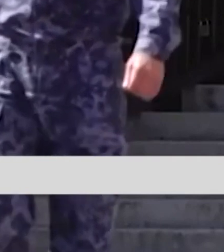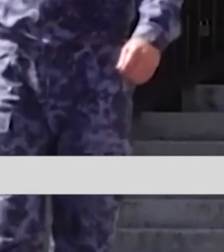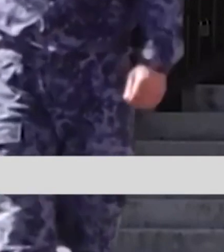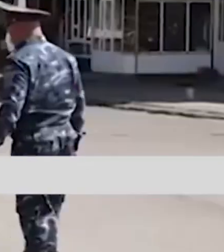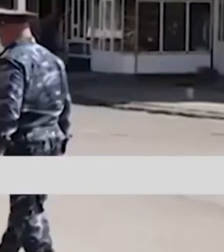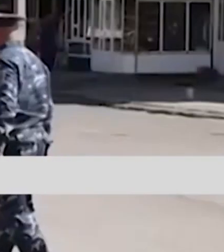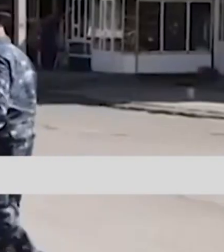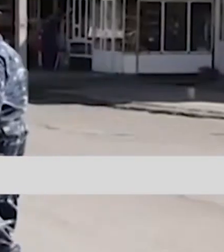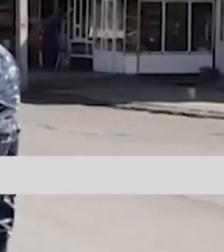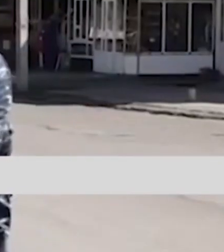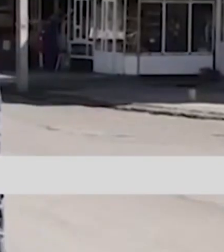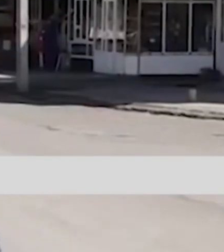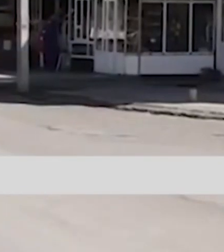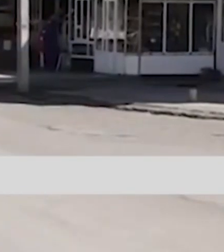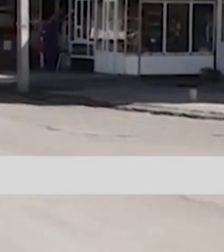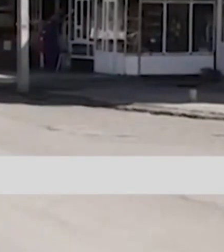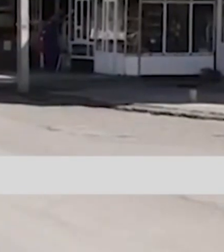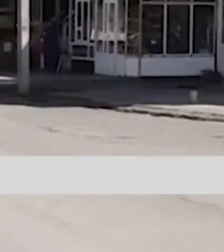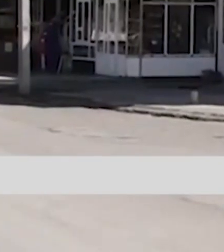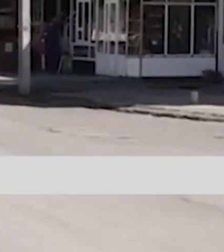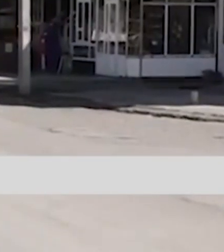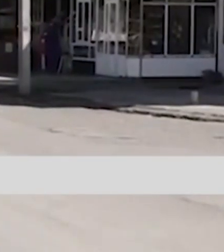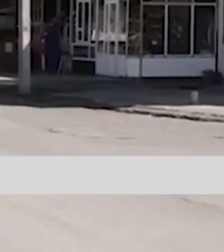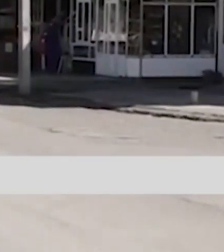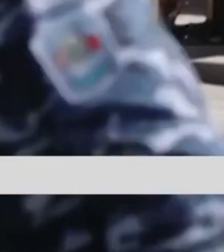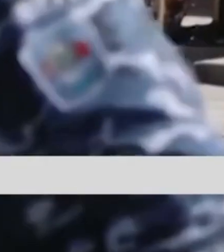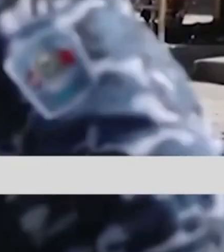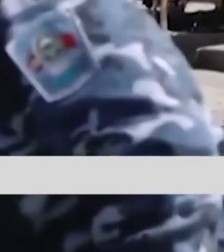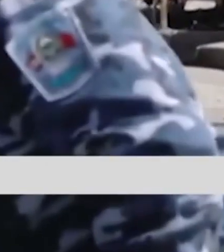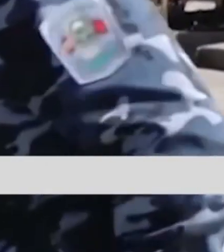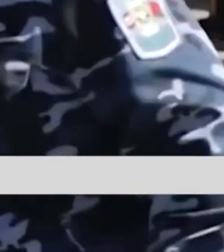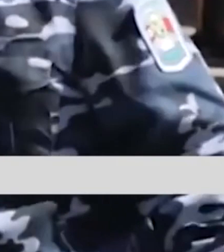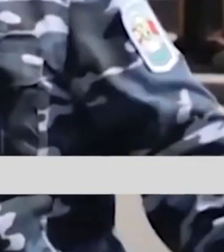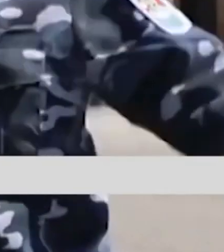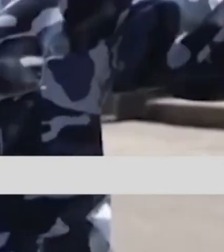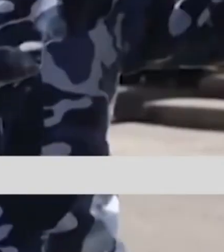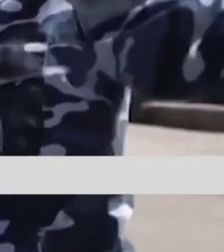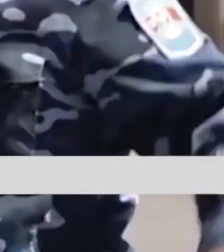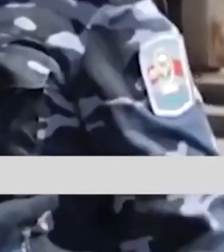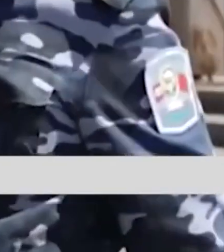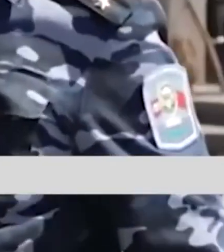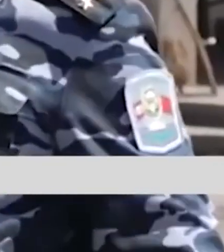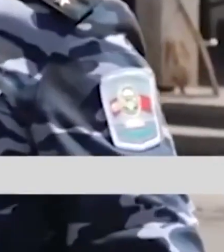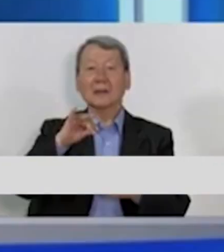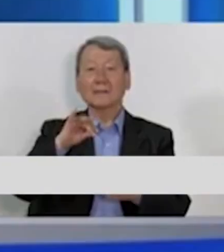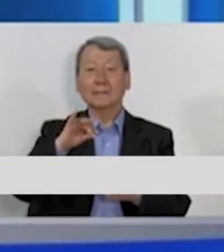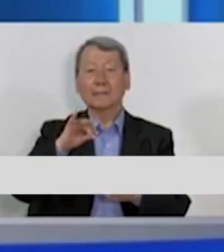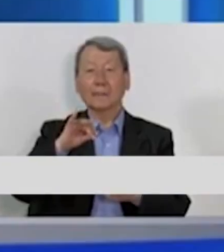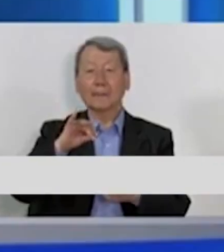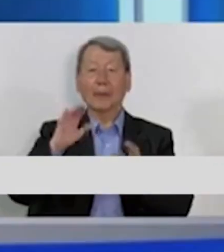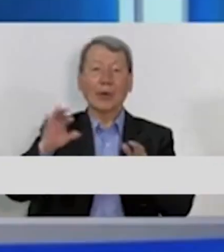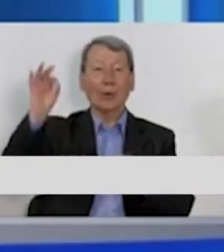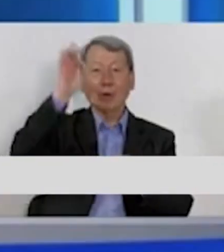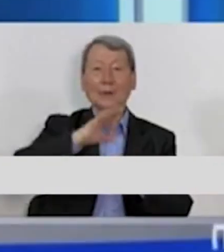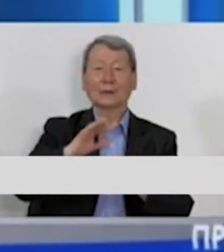келет. Бул боюнча бүгүн Жалават шаарынын жана Сузак районунун коменданты Жеңишбек Жоробеков түшүндүрмө берди.